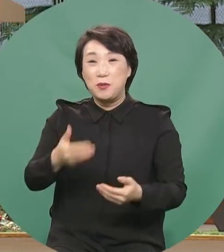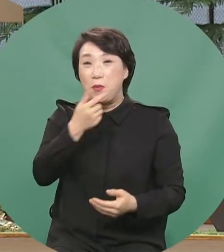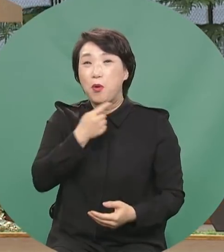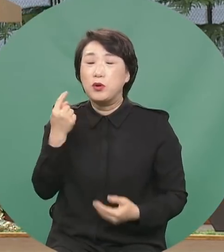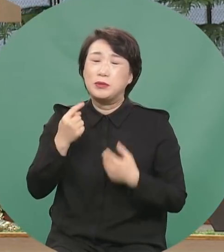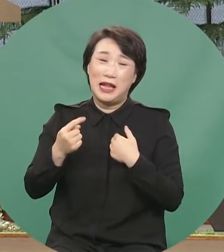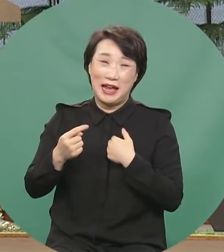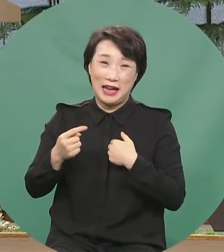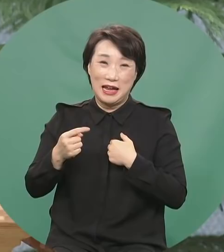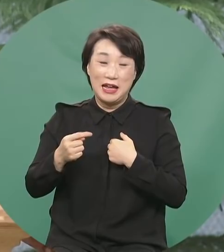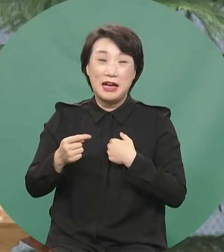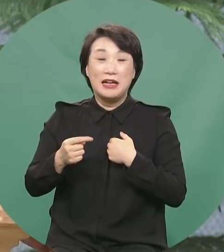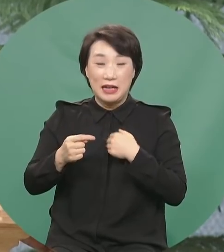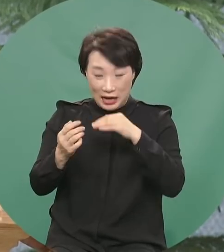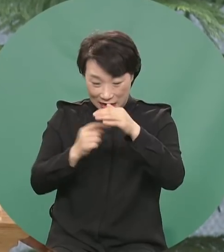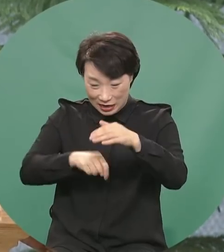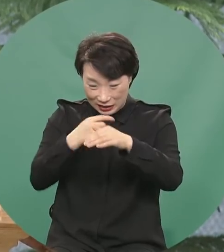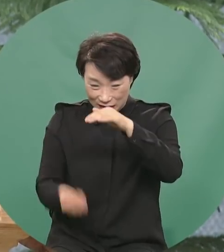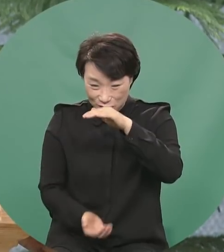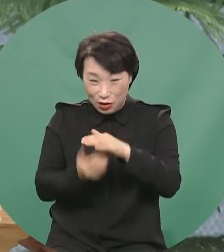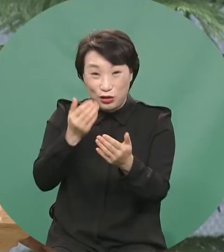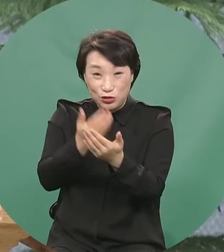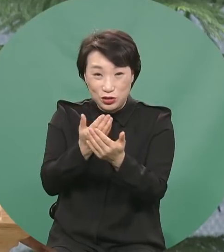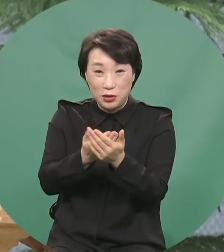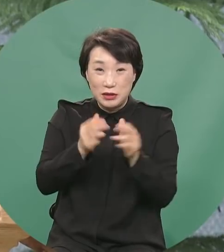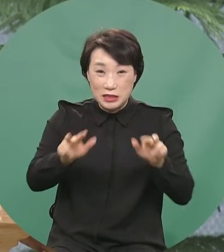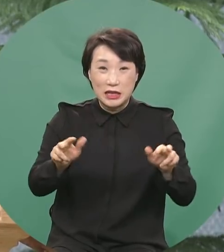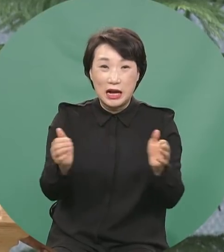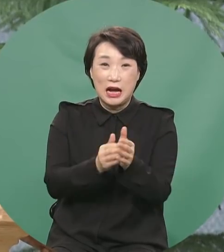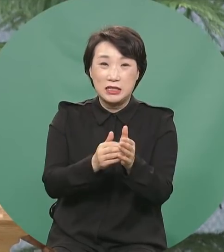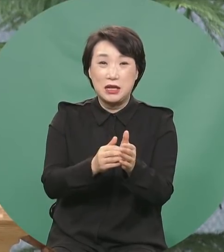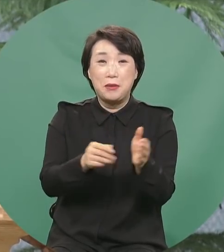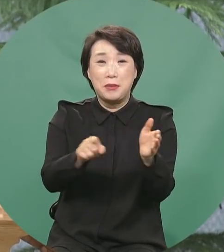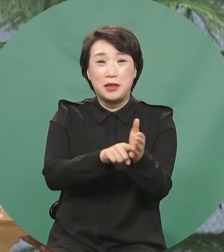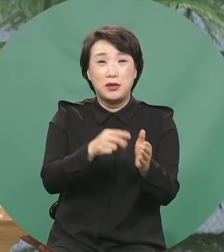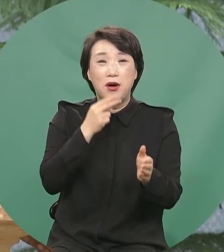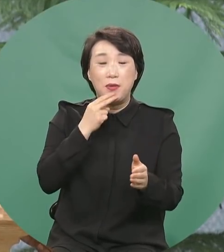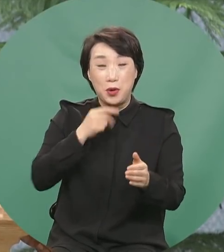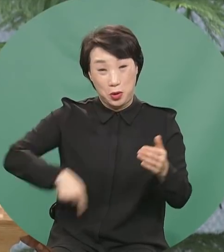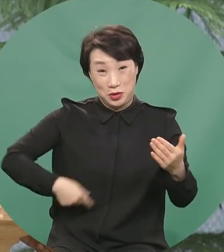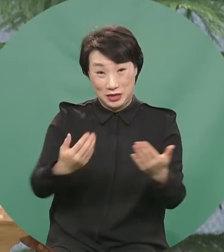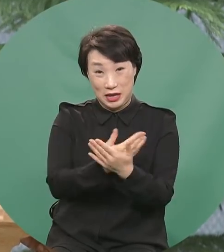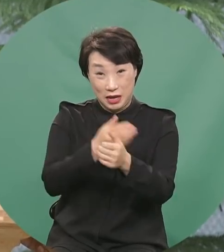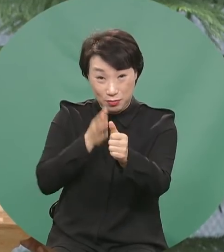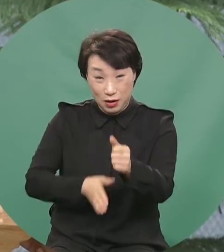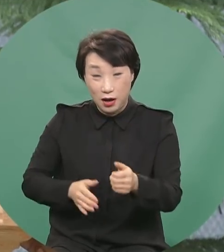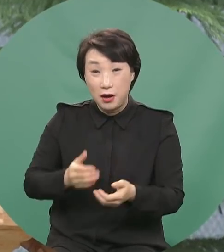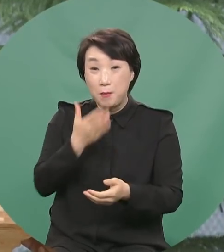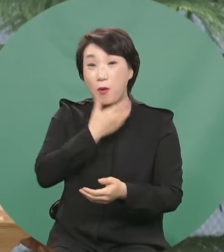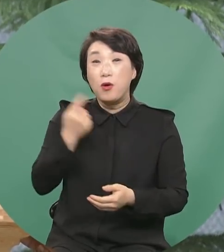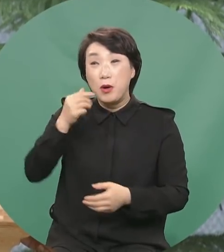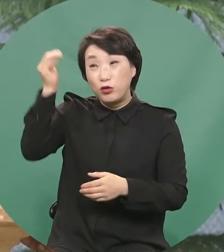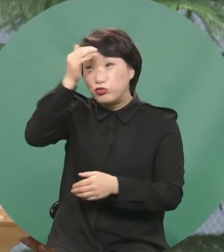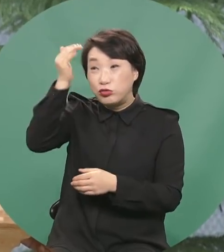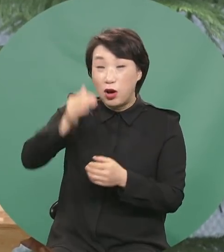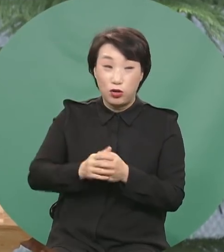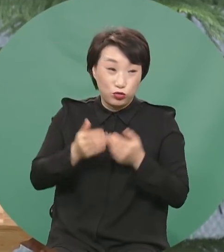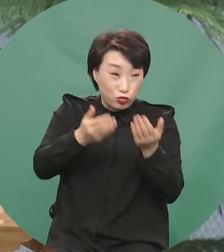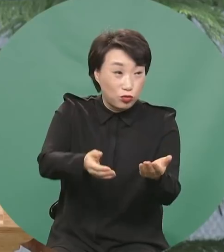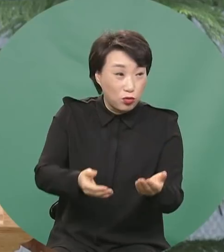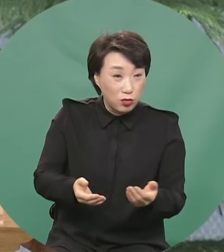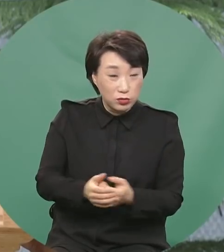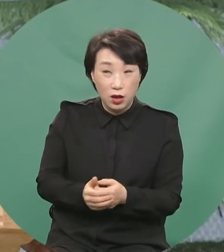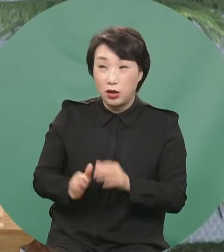내게 이루어지게 하라. 믿지 못한 데 회개하라. 복음의 구경꾼이 되고 지옥 오는데 거부한